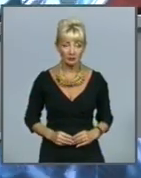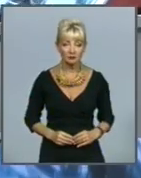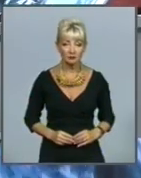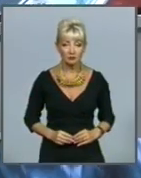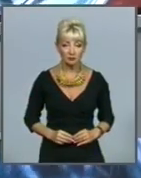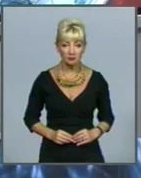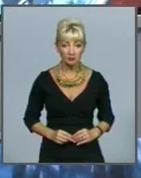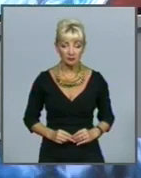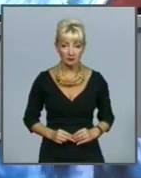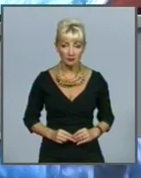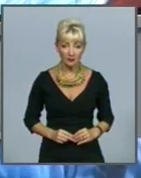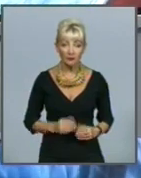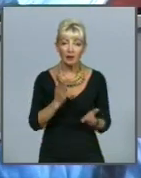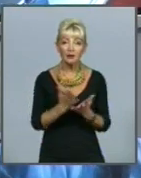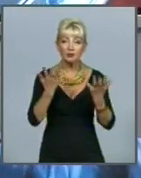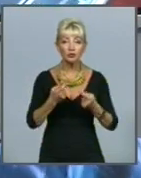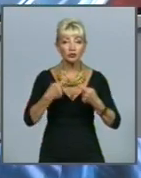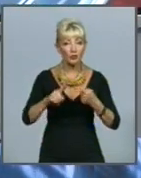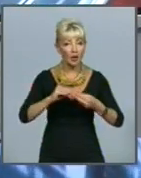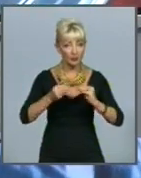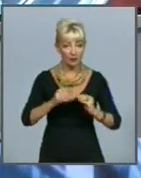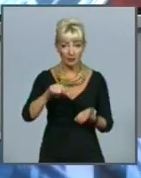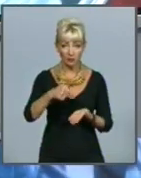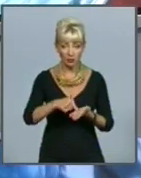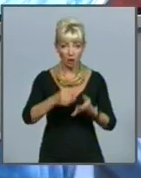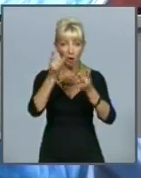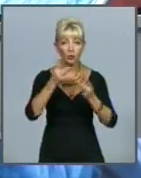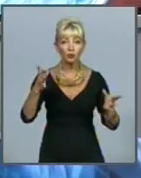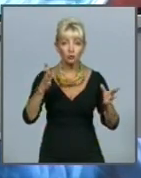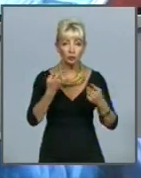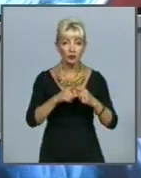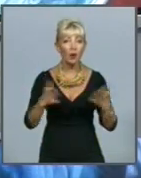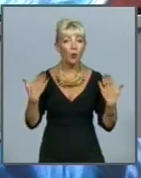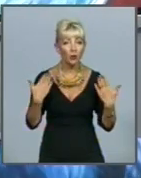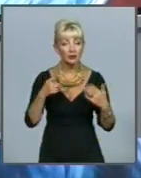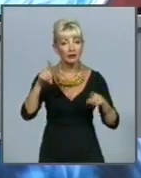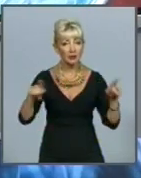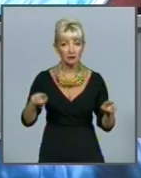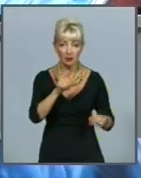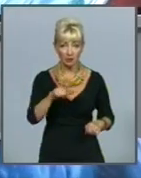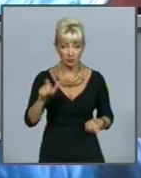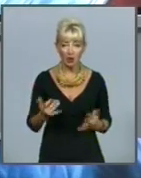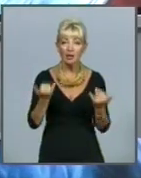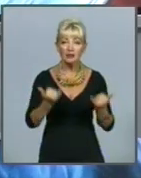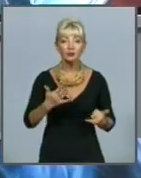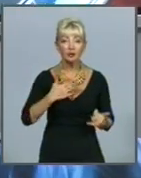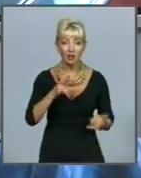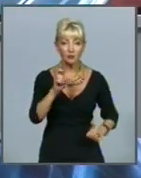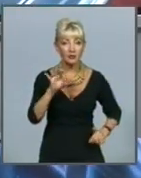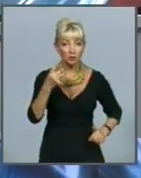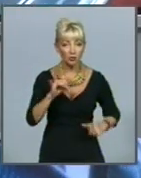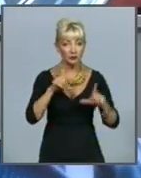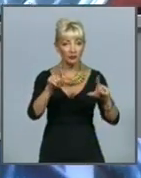Є ще інша проблема в місті – культурний в лапках відпочинок деяких містян. Сьогодні наш Ігор Безкровний побував у парку Перемоги,